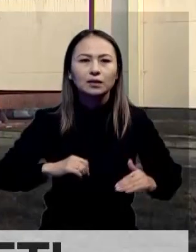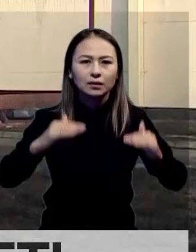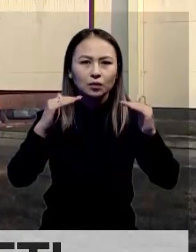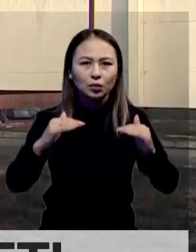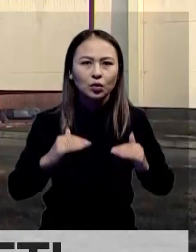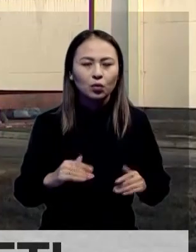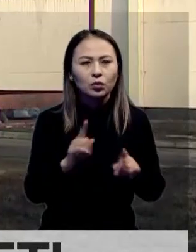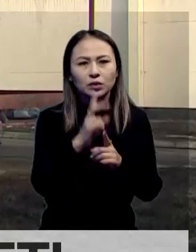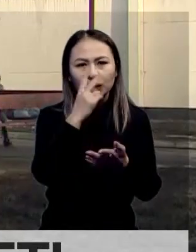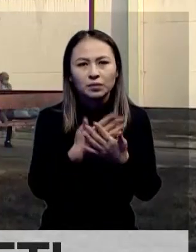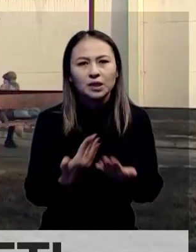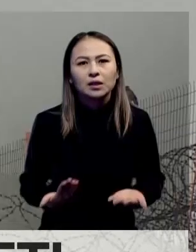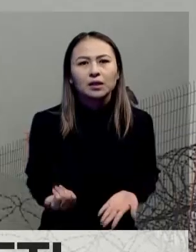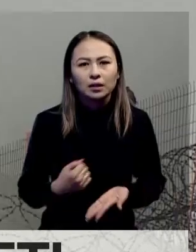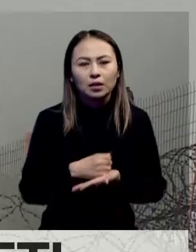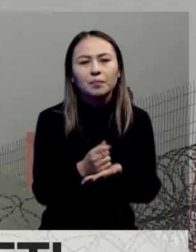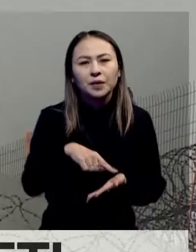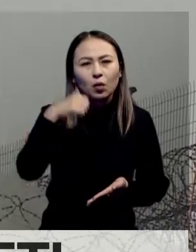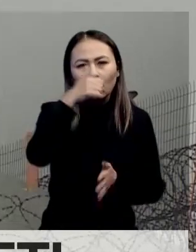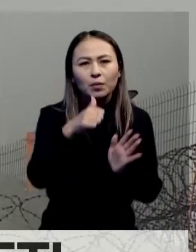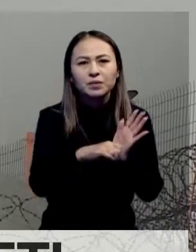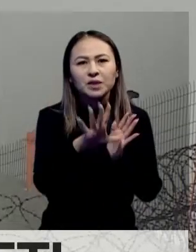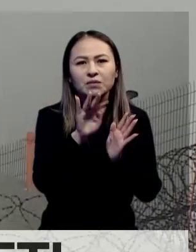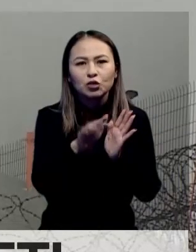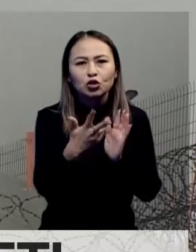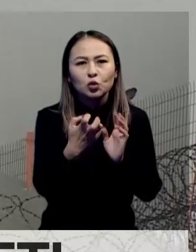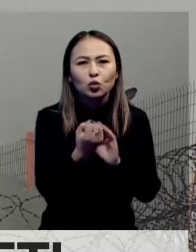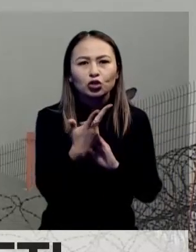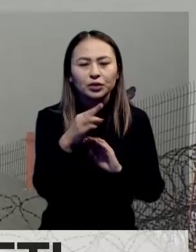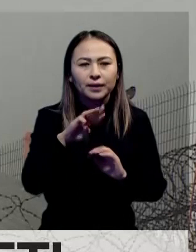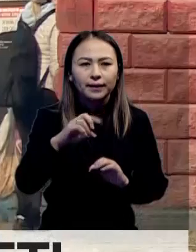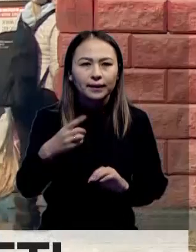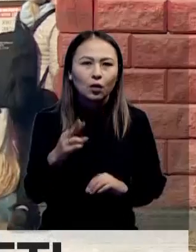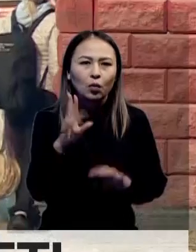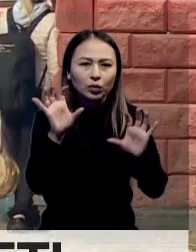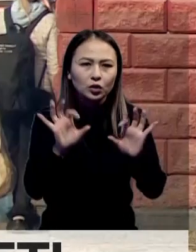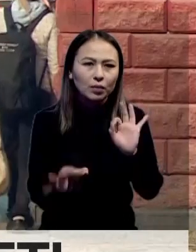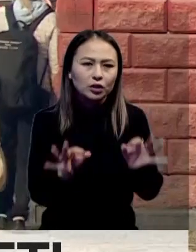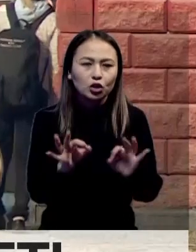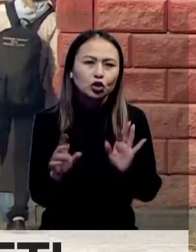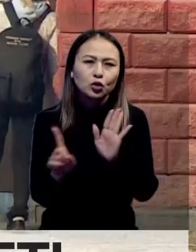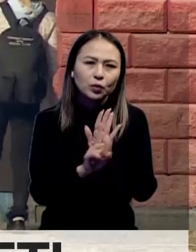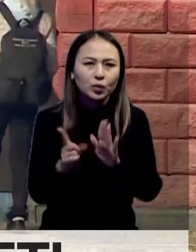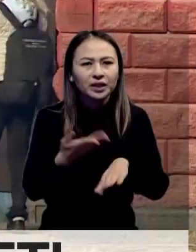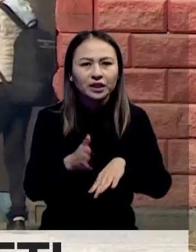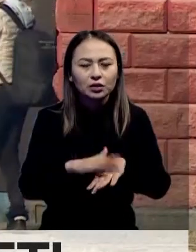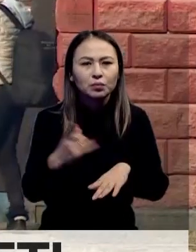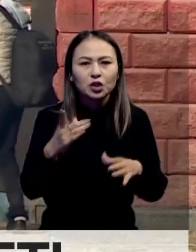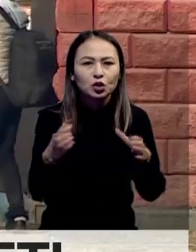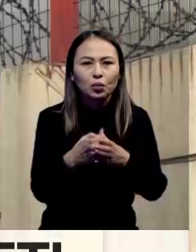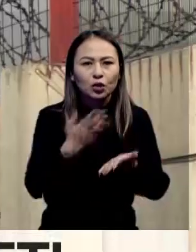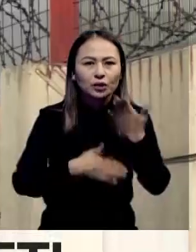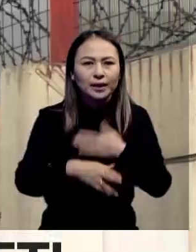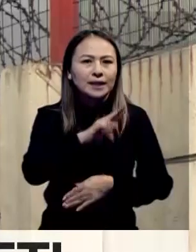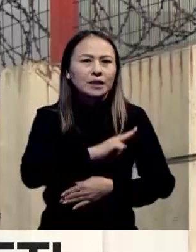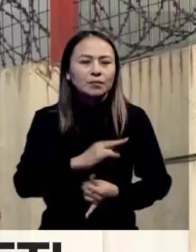1,61% ең төменгі күнкөріс деңгейінде белгіленген. Биыл ол 65,313 теңгеге тең. Кодекс нормасында жүріп тұруы қиын бірінші